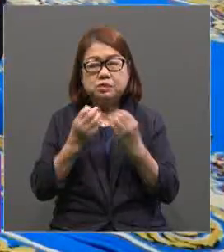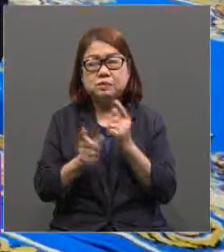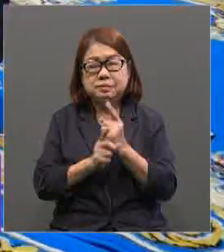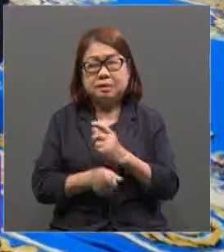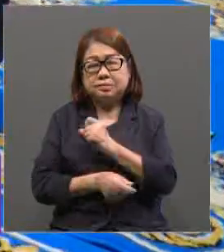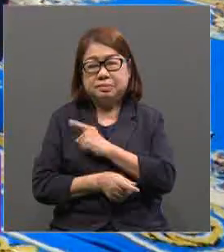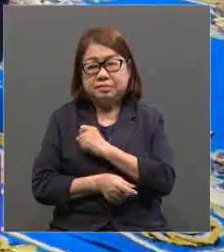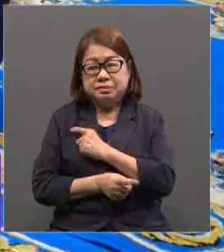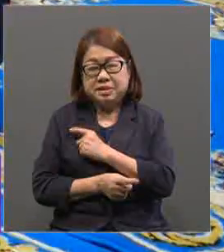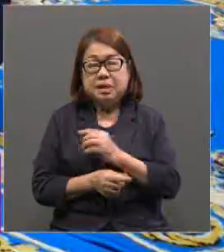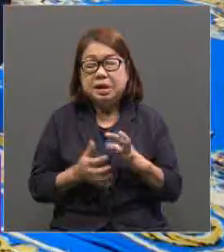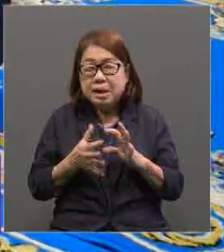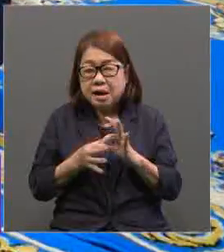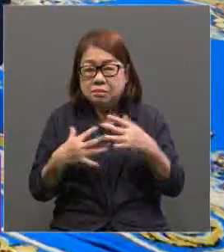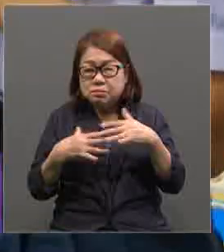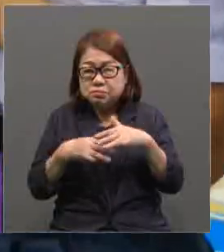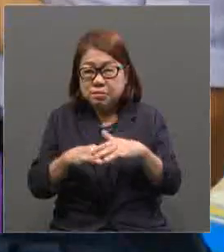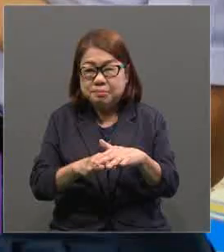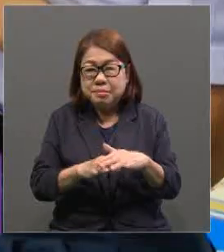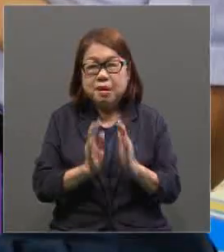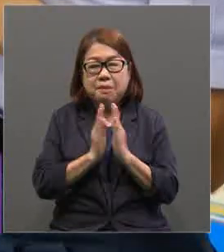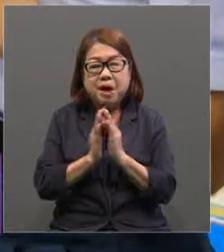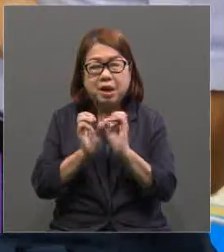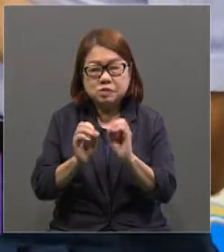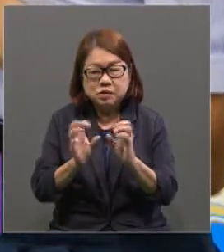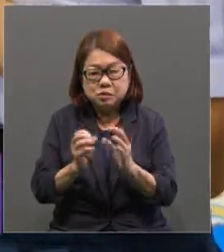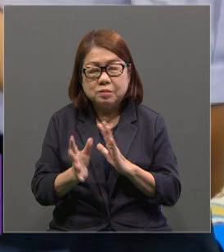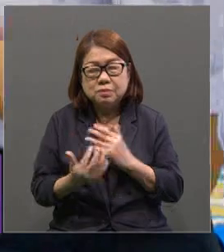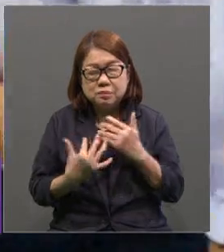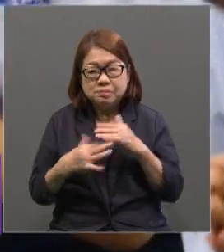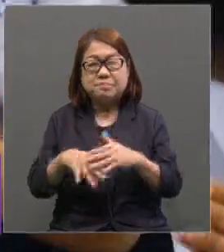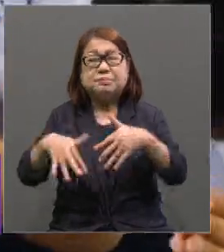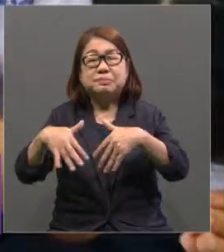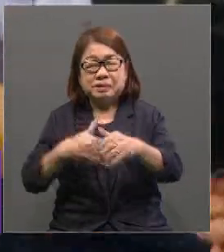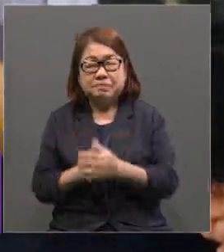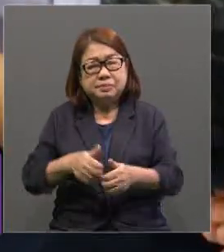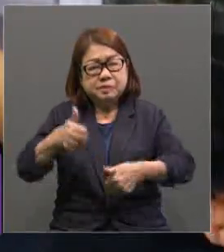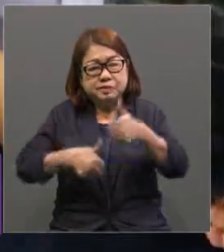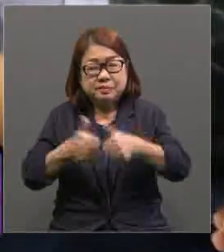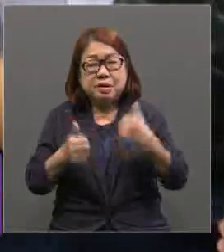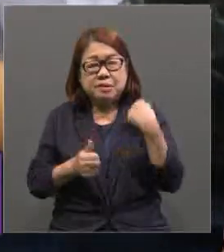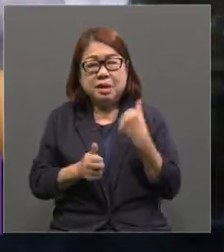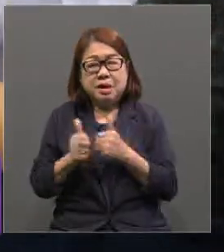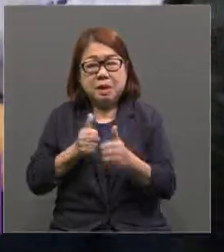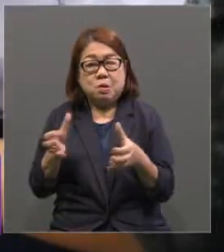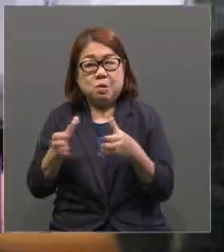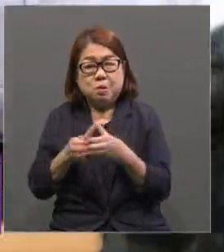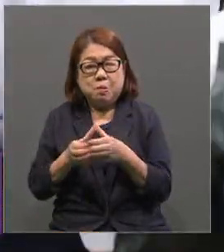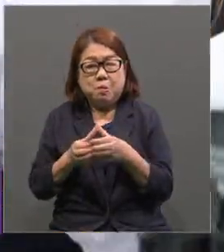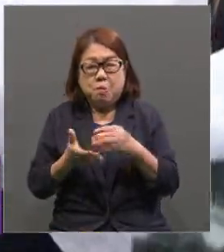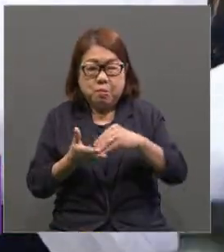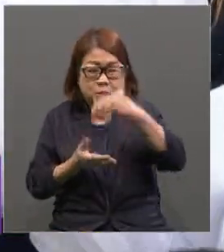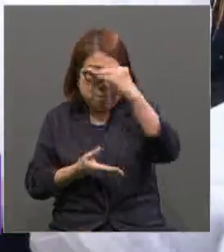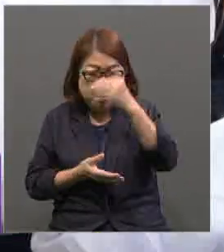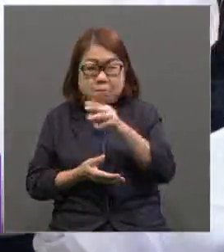างศาสนิกชนกับหลักธรรมคำสอนเข้าด้วยกันสำหรับการแข่งขันค่ะก็จะแบ่งออกเป็นการประกวดสวดมนต์หมู่ระดับประถมศึกษ